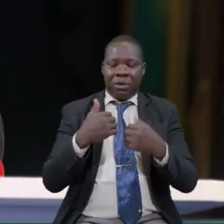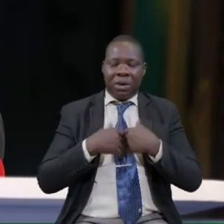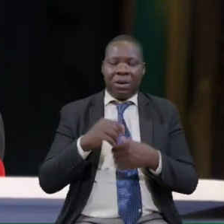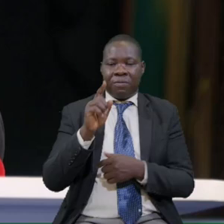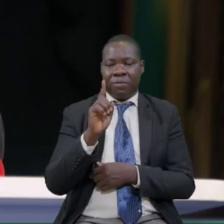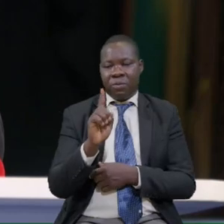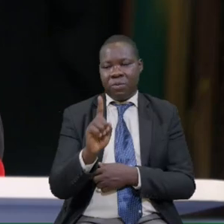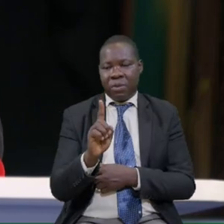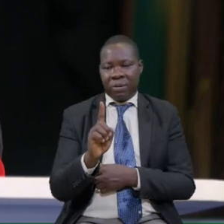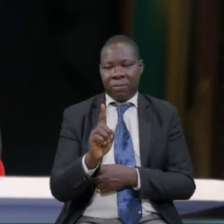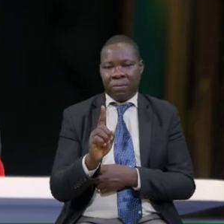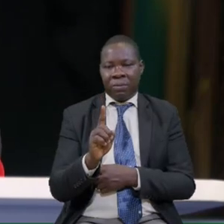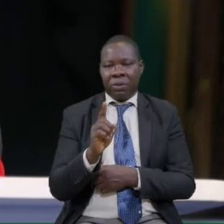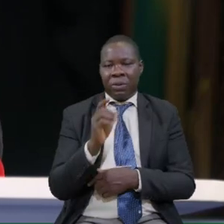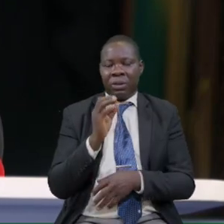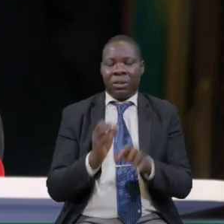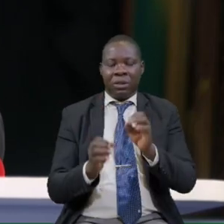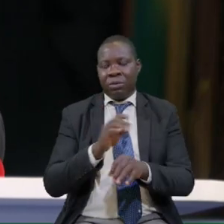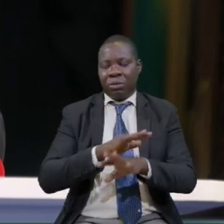votre maison.